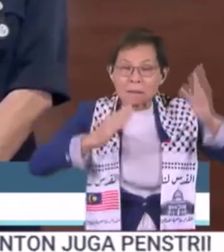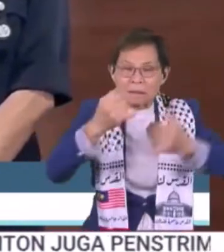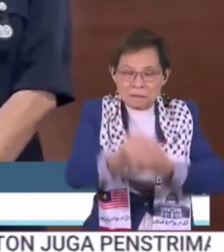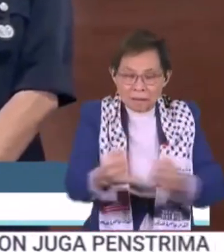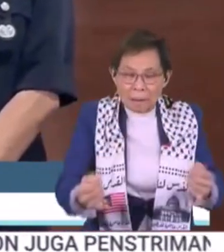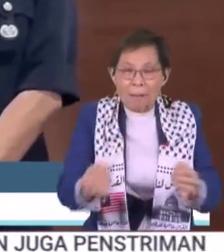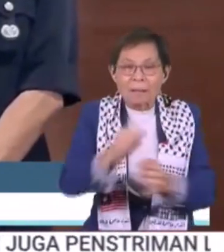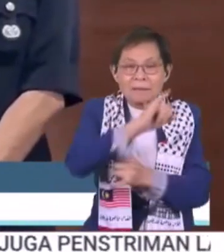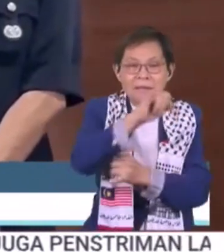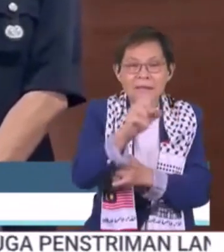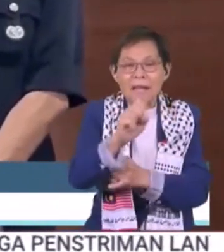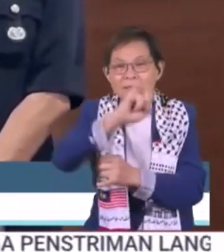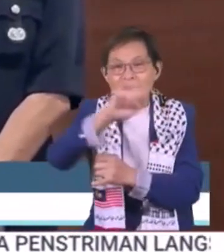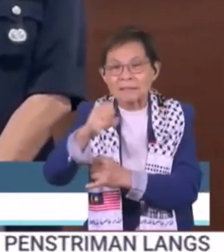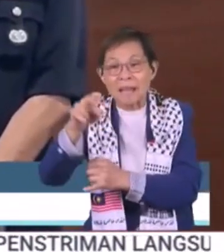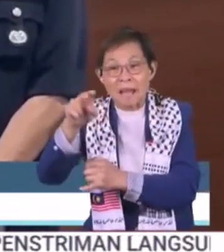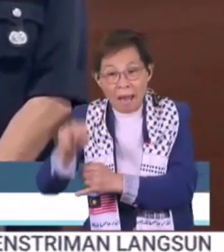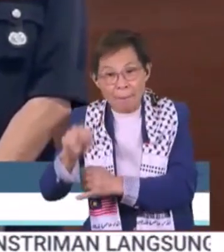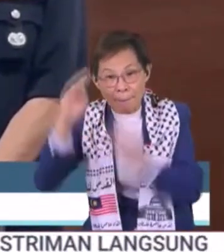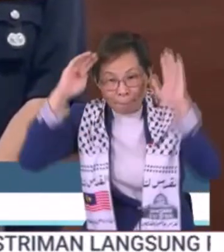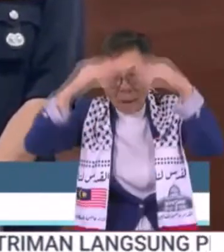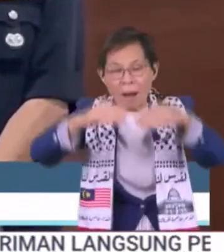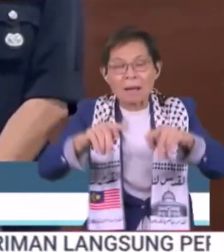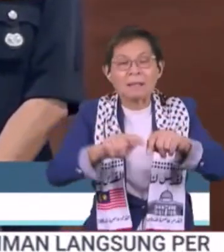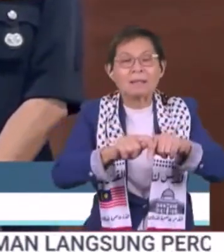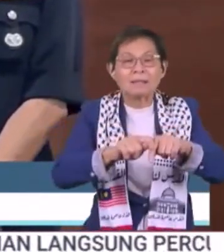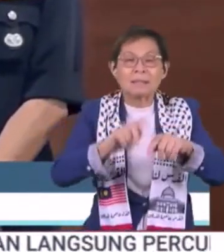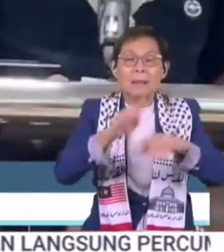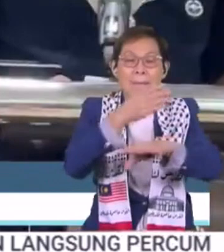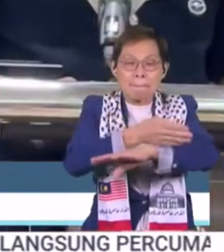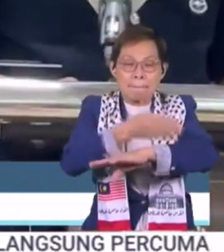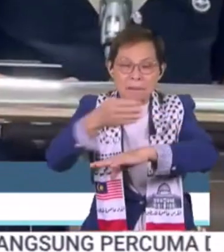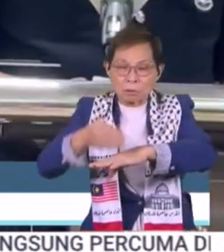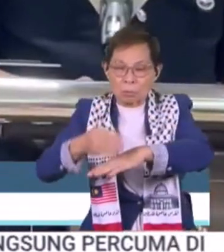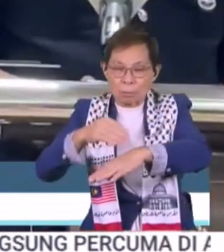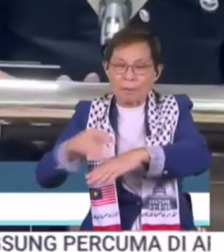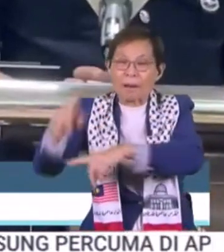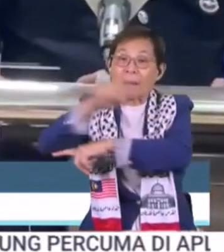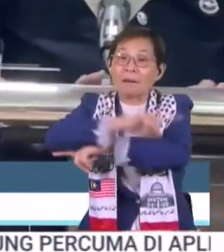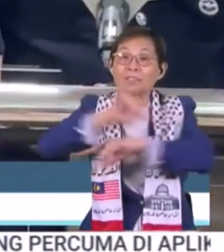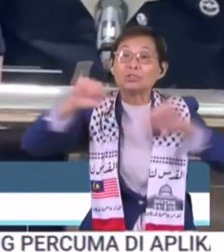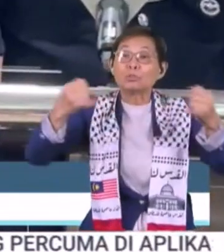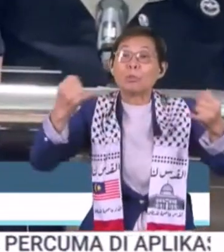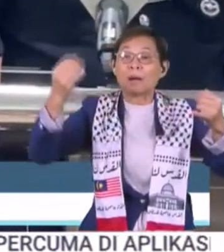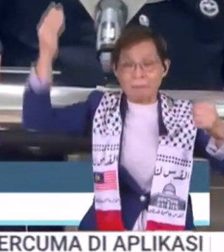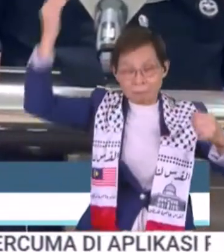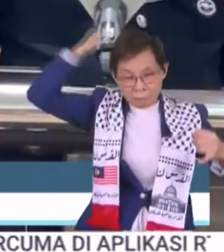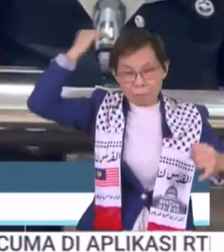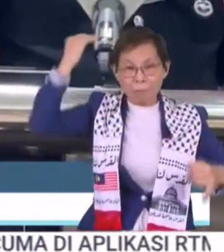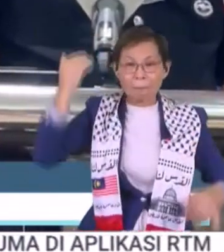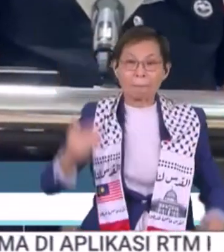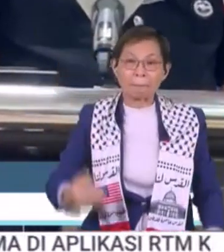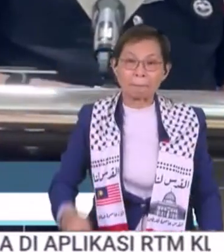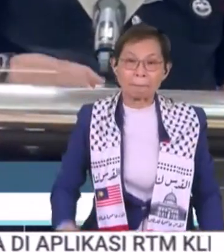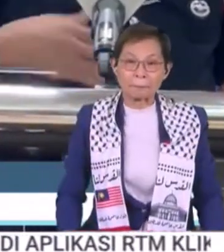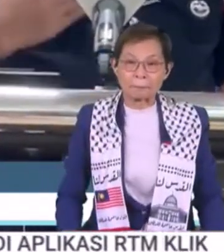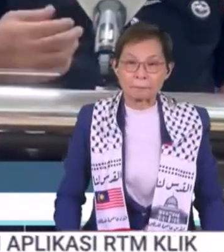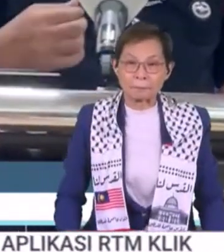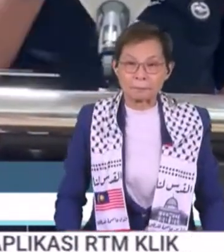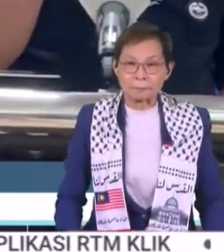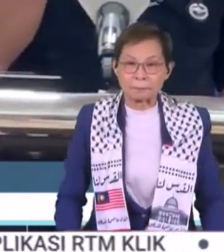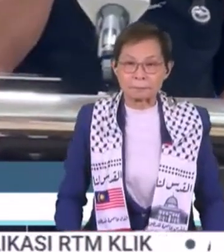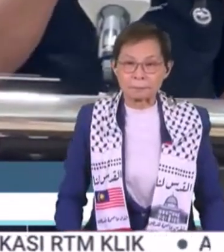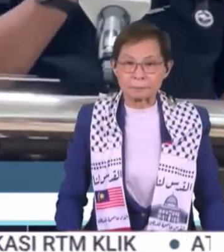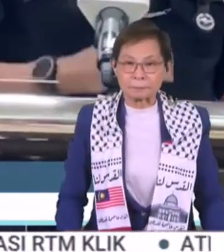jabatan siasatan jenayah narkotik Pahang di taman angreade high Bentong jumaat lalu melakukan kesalahan